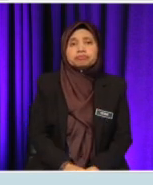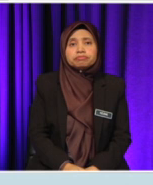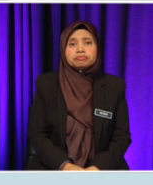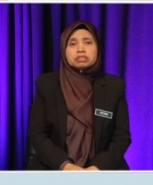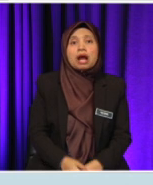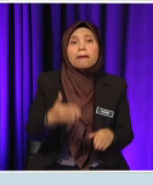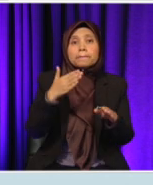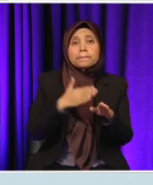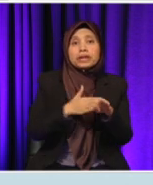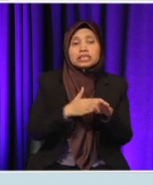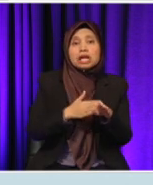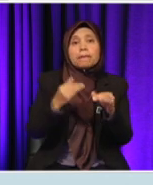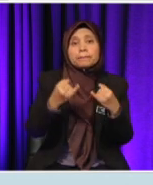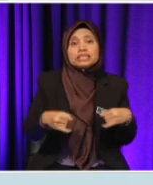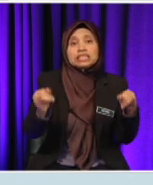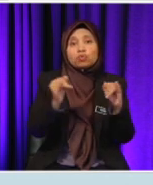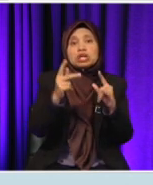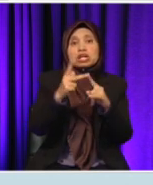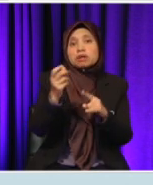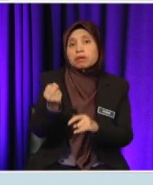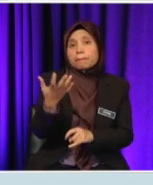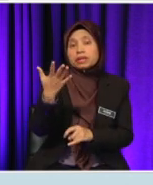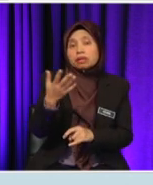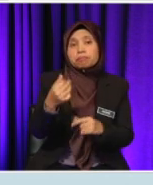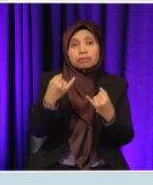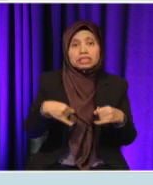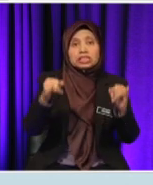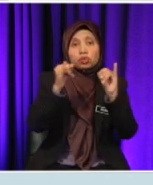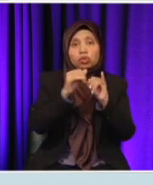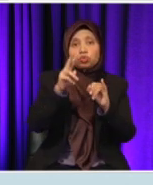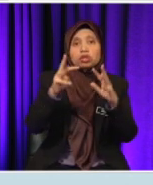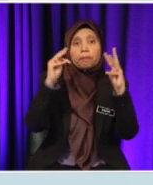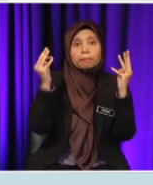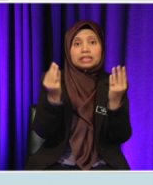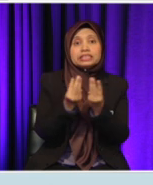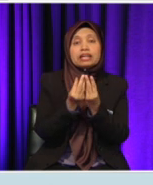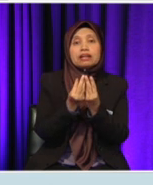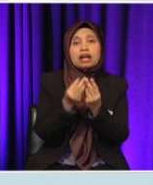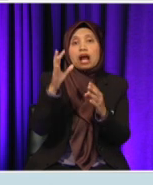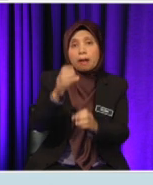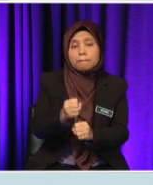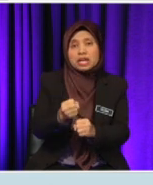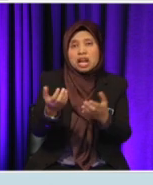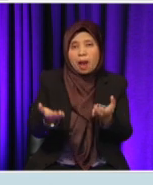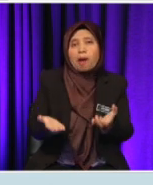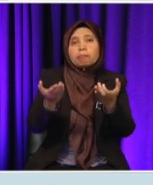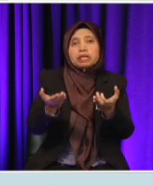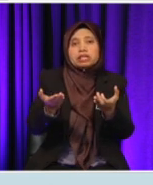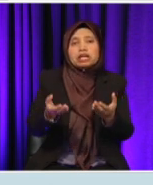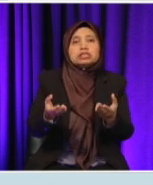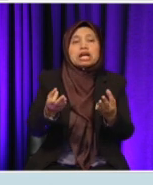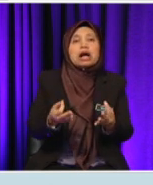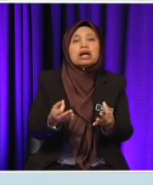pada peristiwa keberapa Oke kita lihat peristiwa kedua semua masyarakat mengambil berat ataupun berita